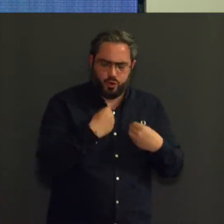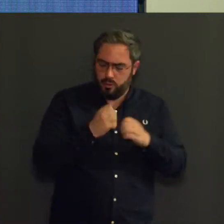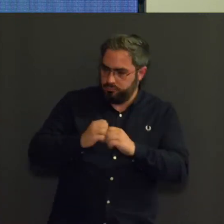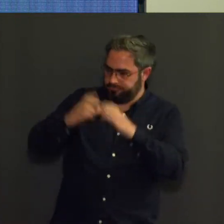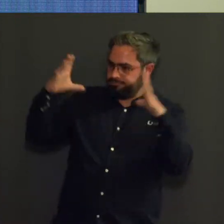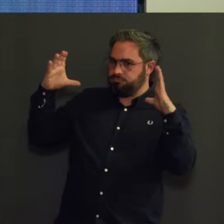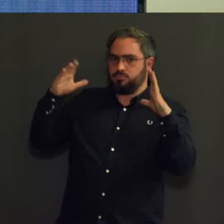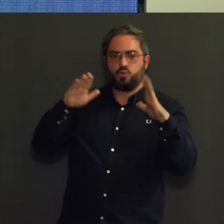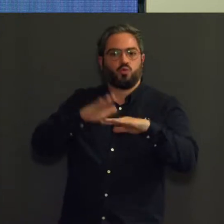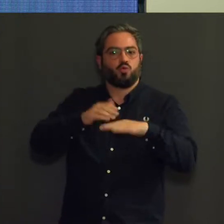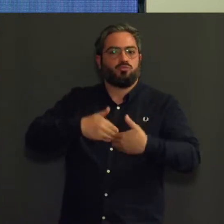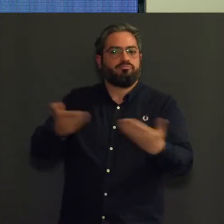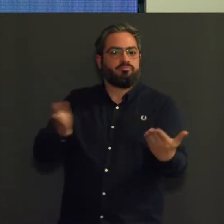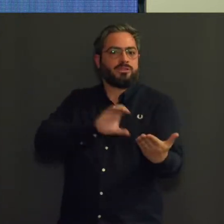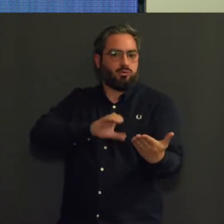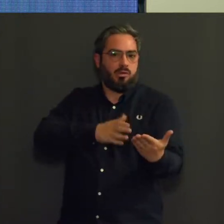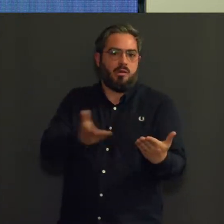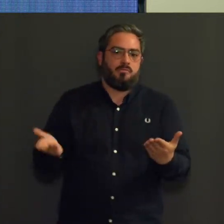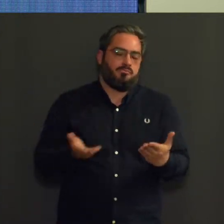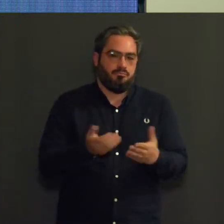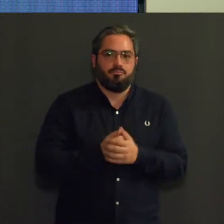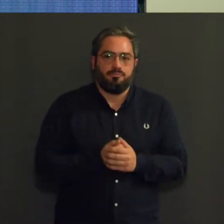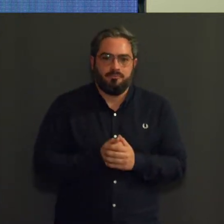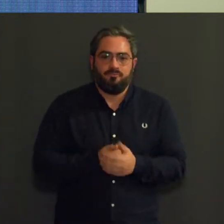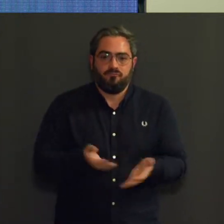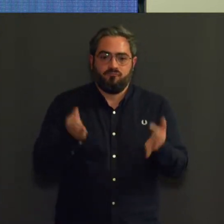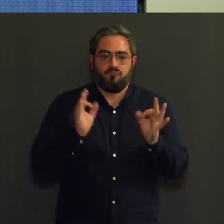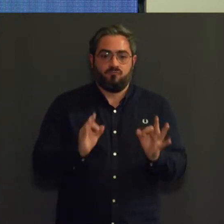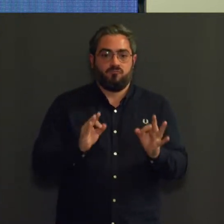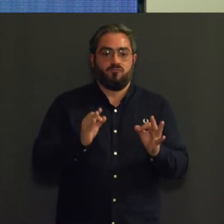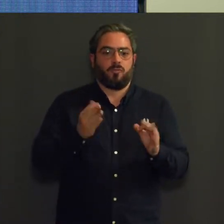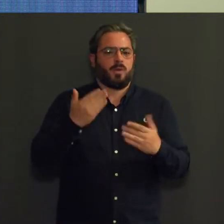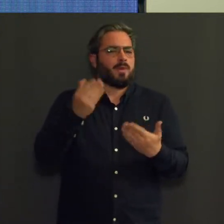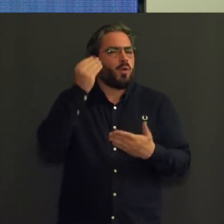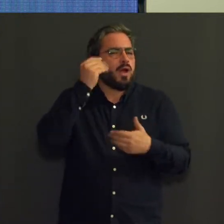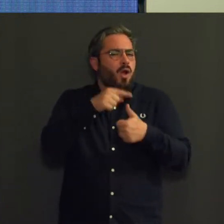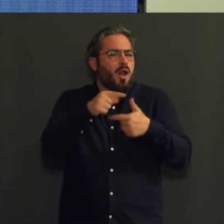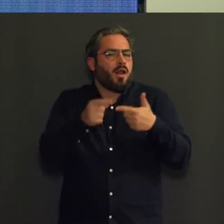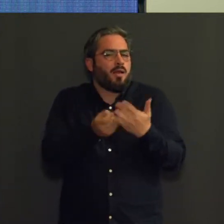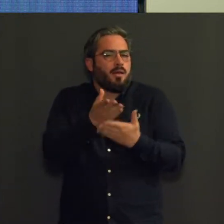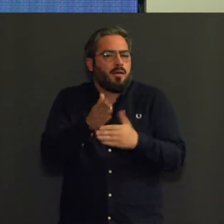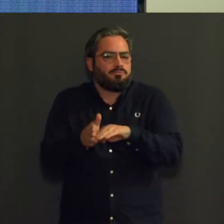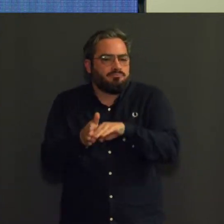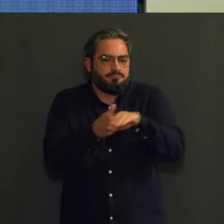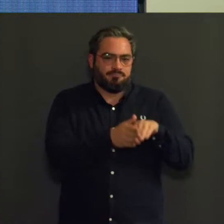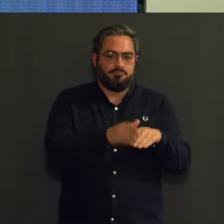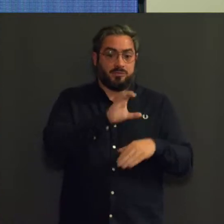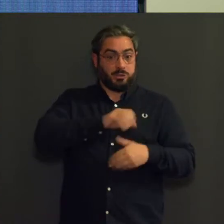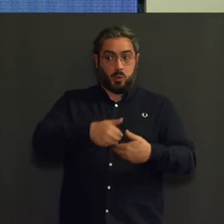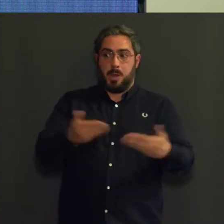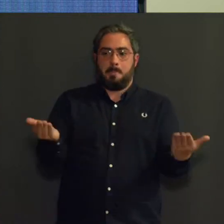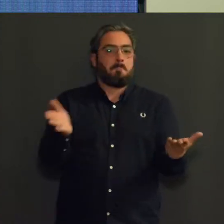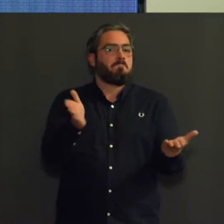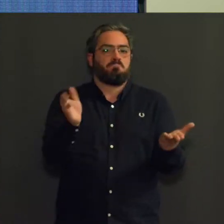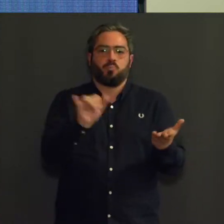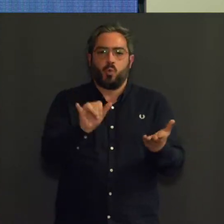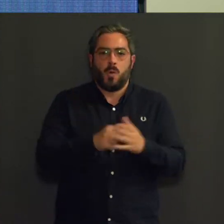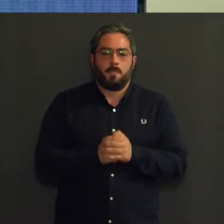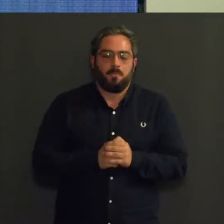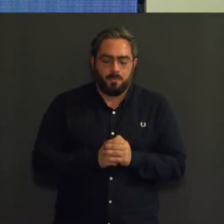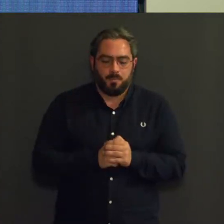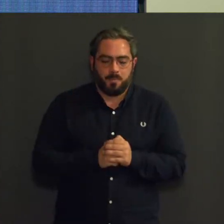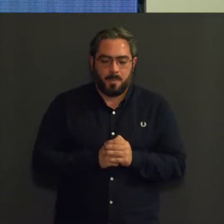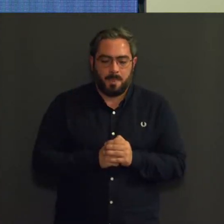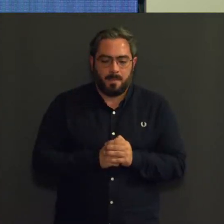générale. Après avoir donné quelques détails ainsi sur l'école, voyons justement la population générale. Alors, au niveau de cette population,